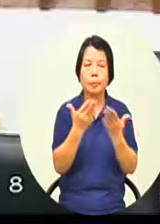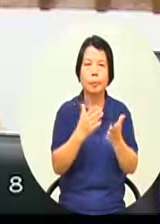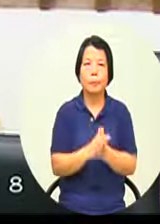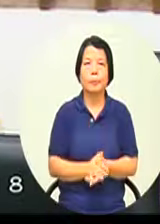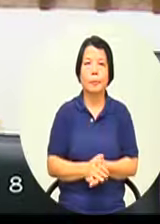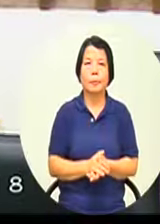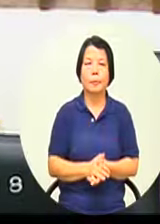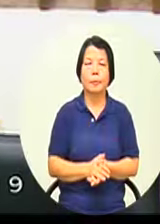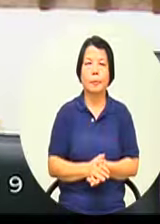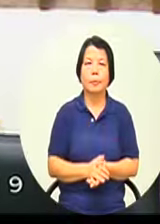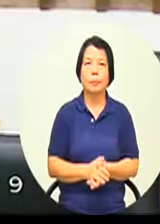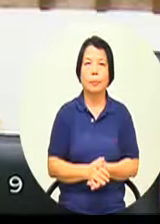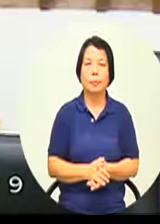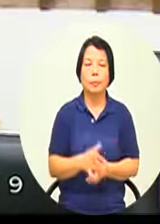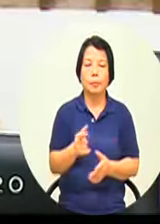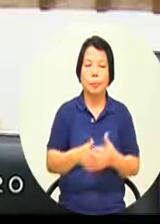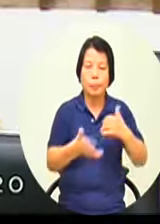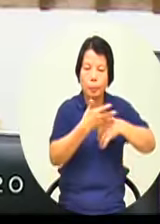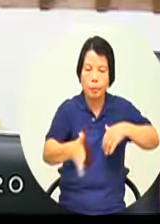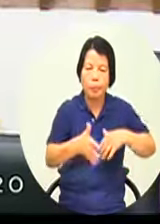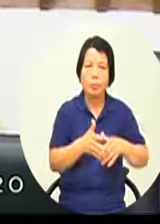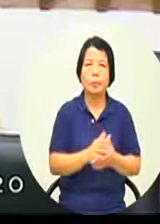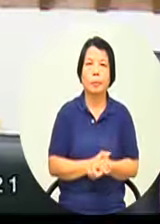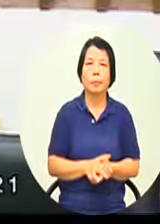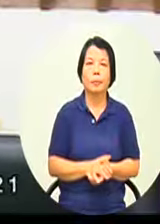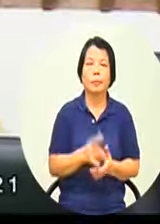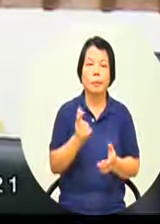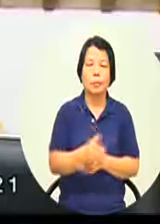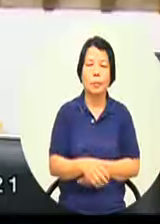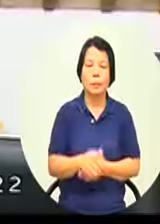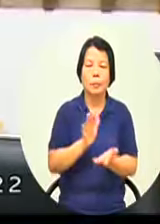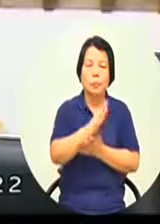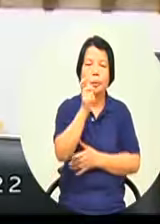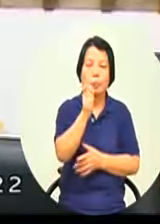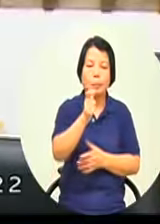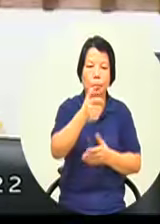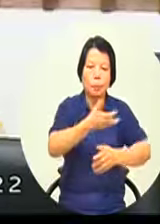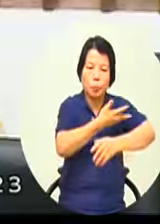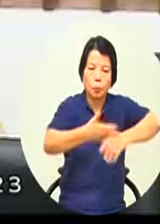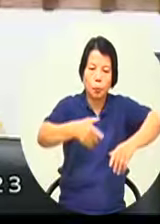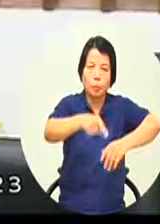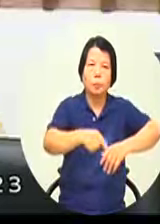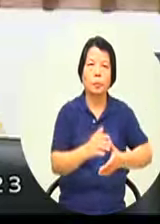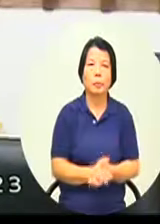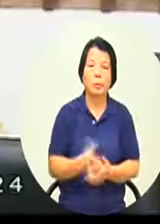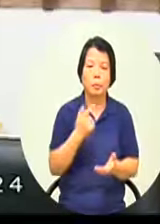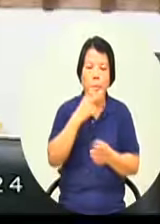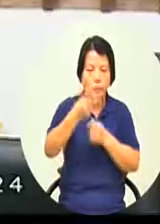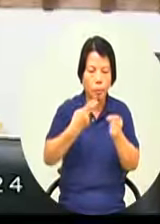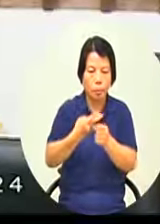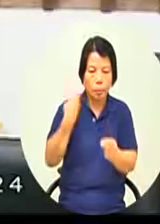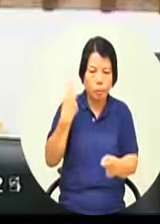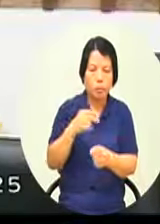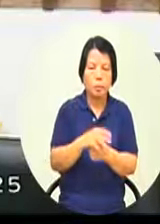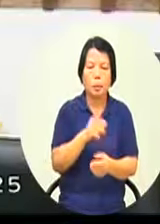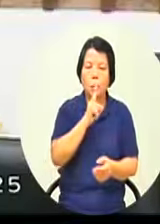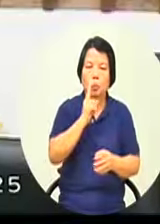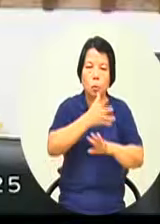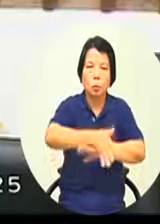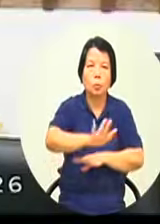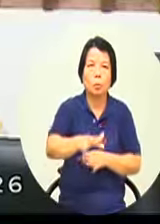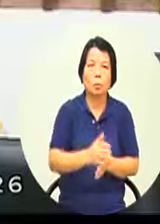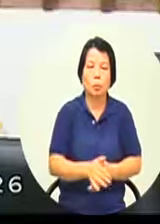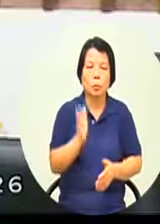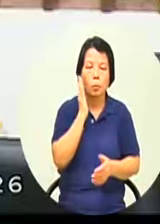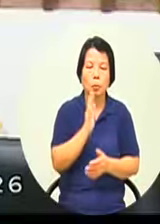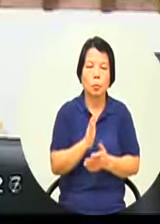溪，非常熟悉的溪有，就是那个后进溪有。那其实 本席在两年前就提到后进溪在那